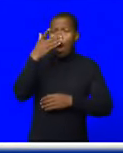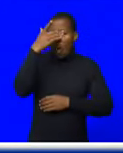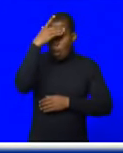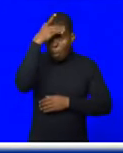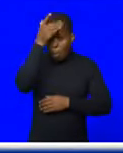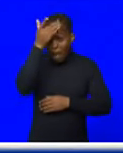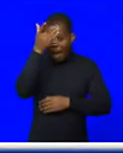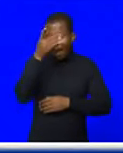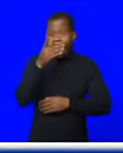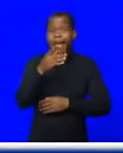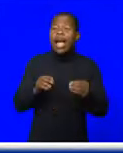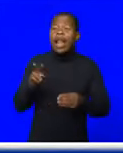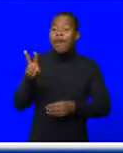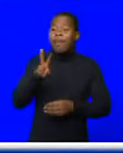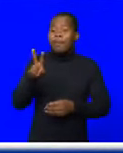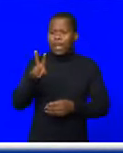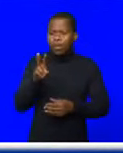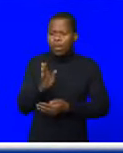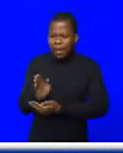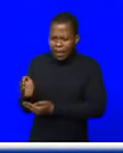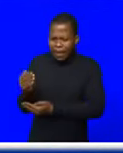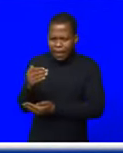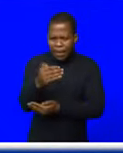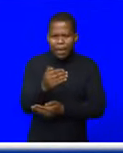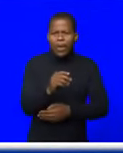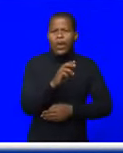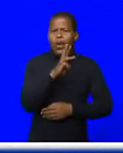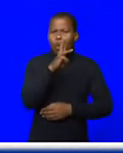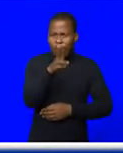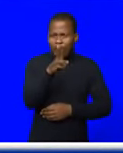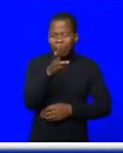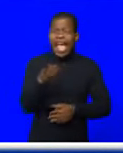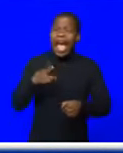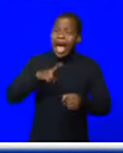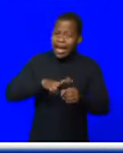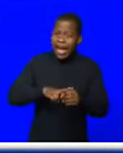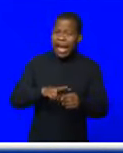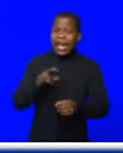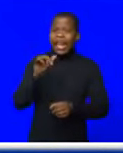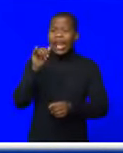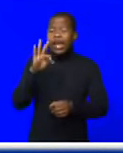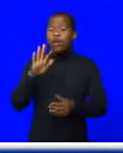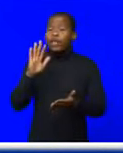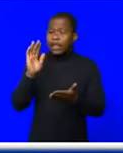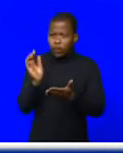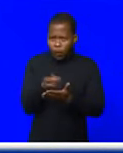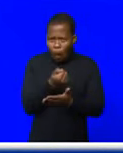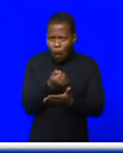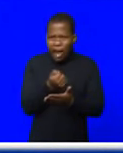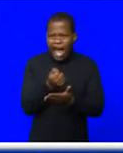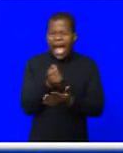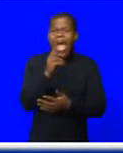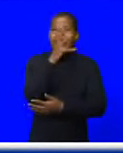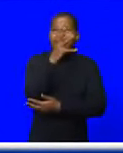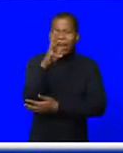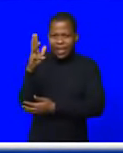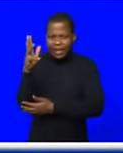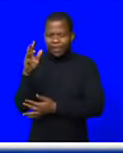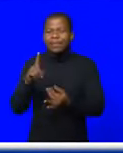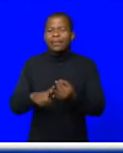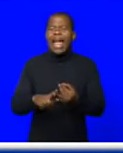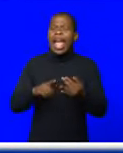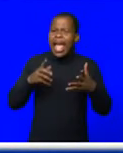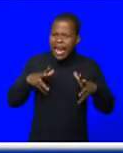ke litiko ukuthi sithi bone ukuthi tikuphi labo silangana nato emasimini noma etigangeni